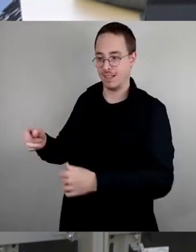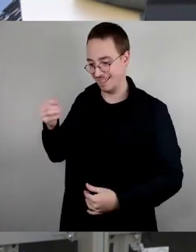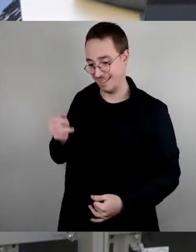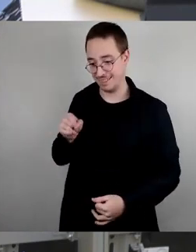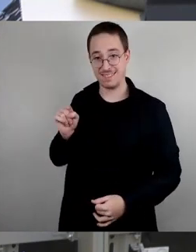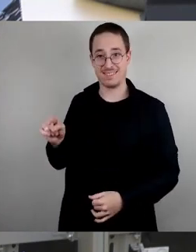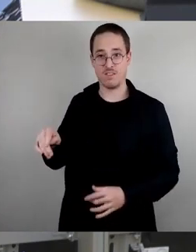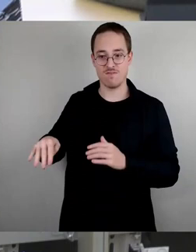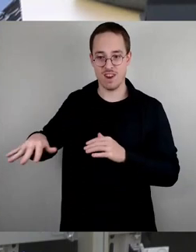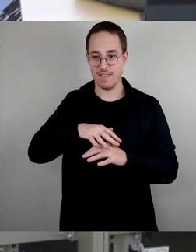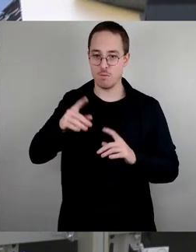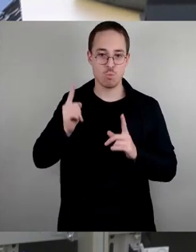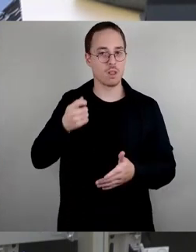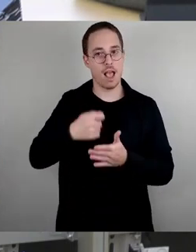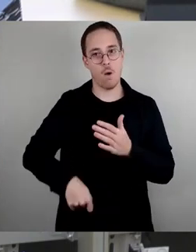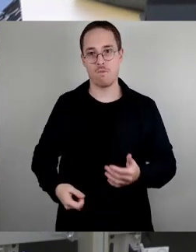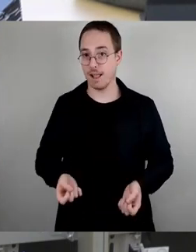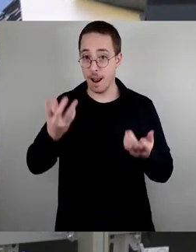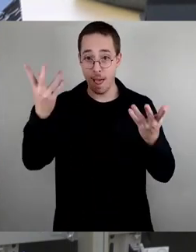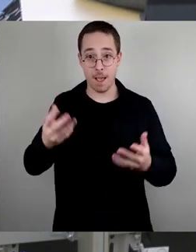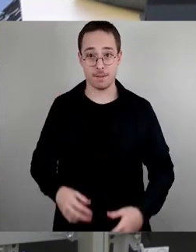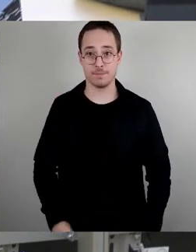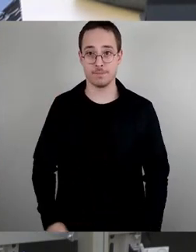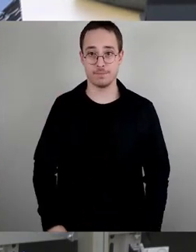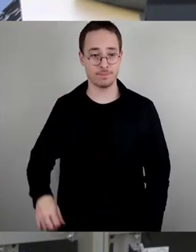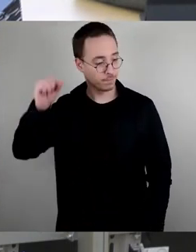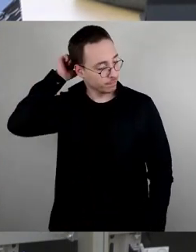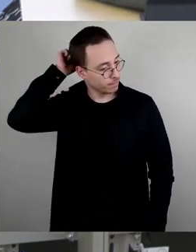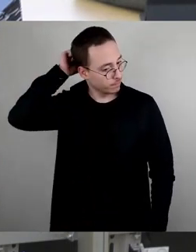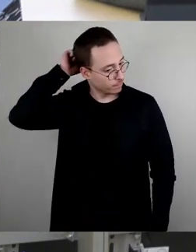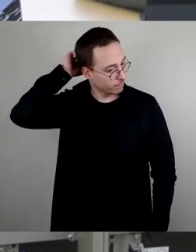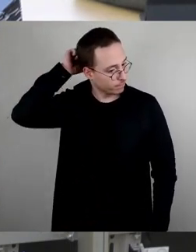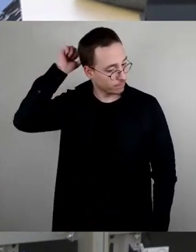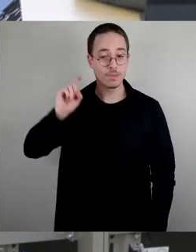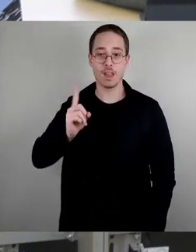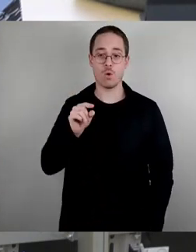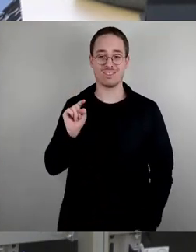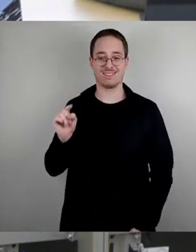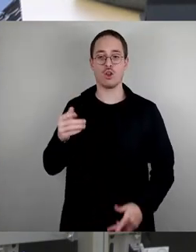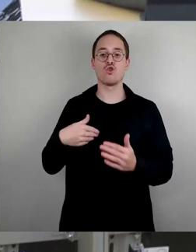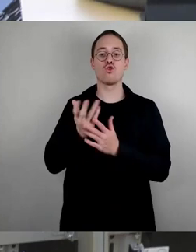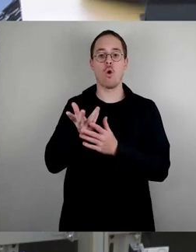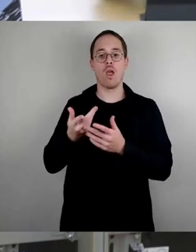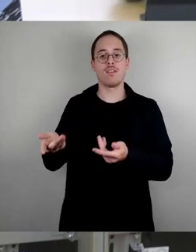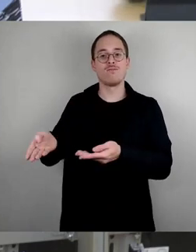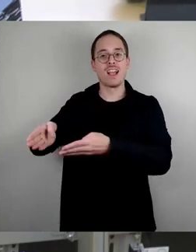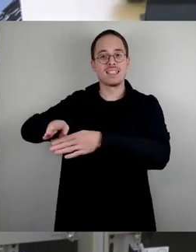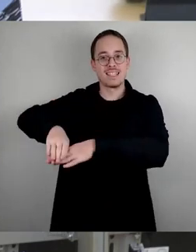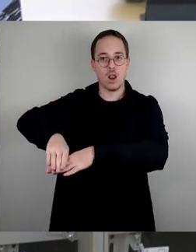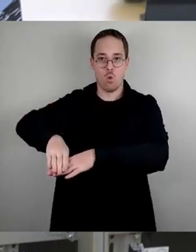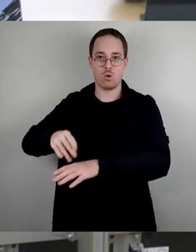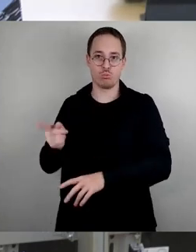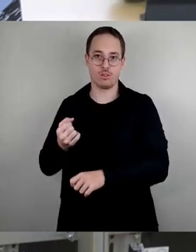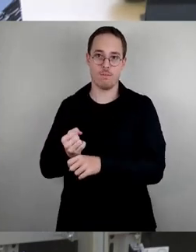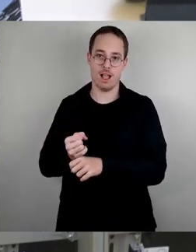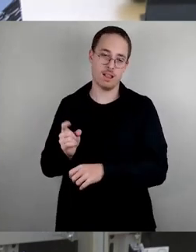das kommt hinzu. Und es gibt natürlich auch eine gewisse Neuversiegelung, das ist etwa ein Drittel der Fläche, die jetzt in Anspruch genommen wird. Dann